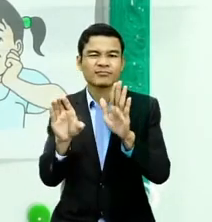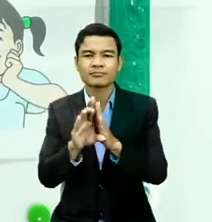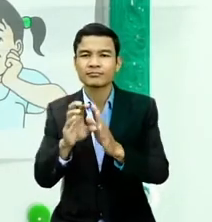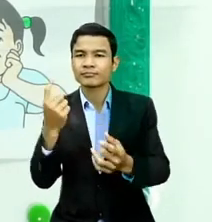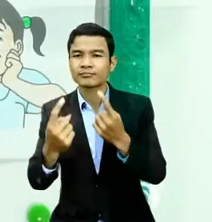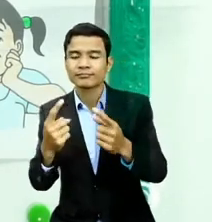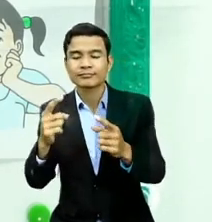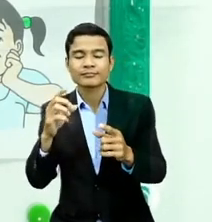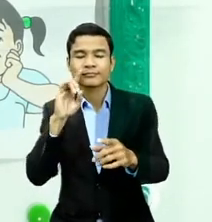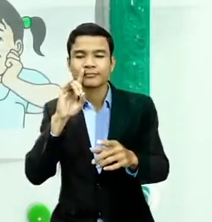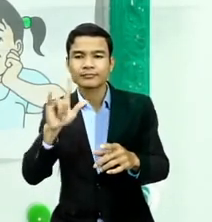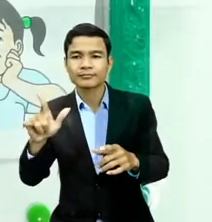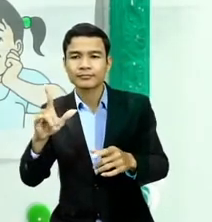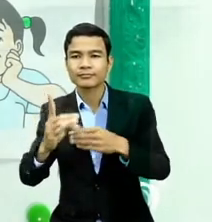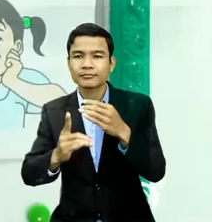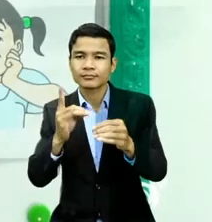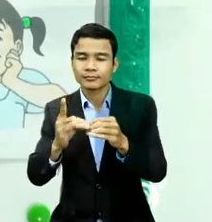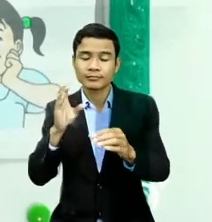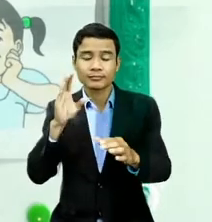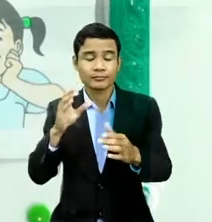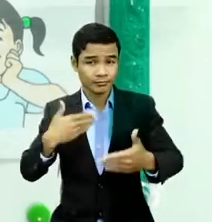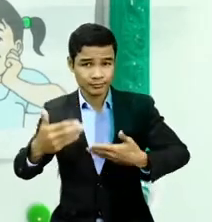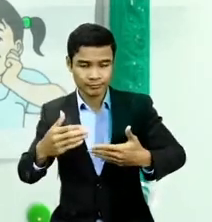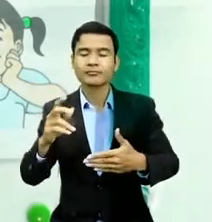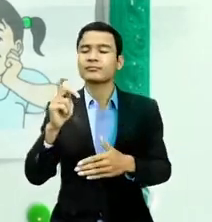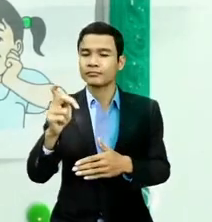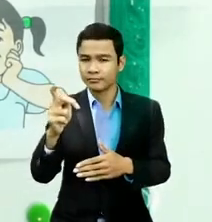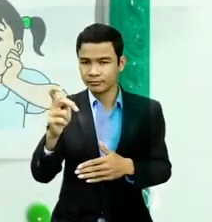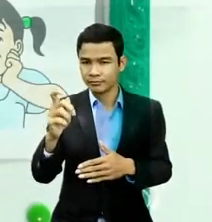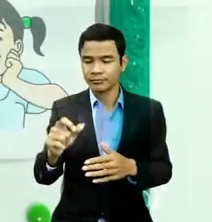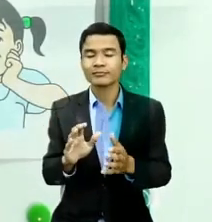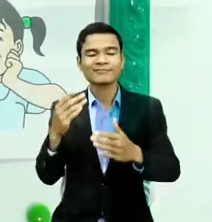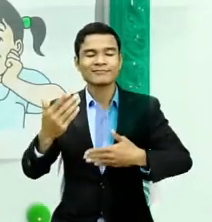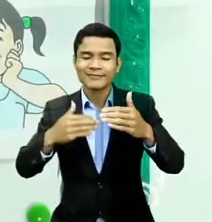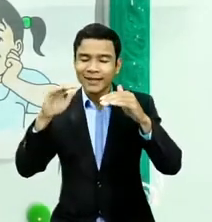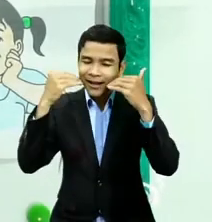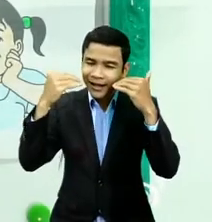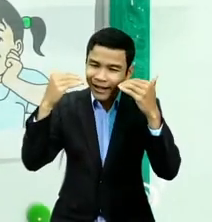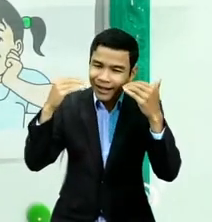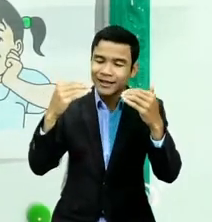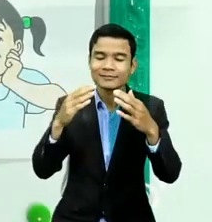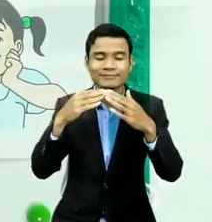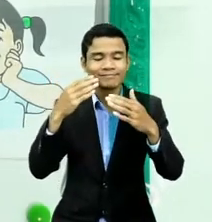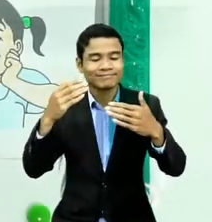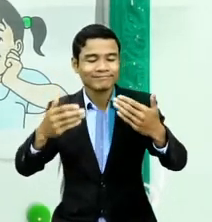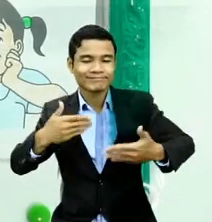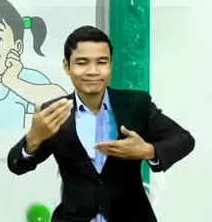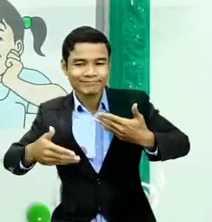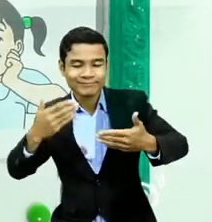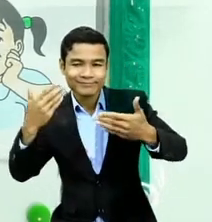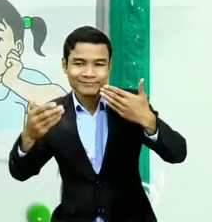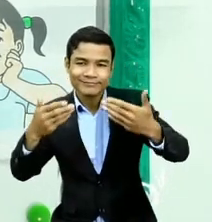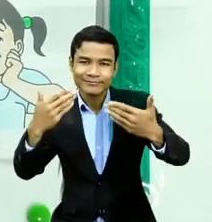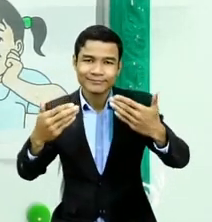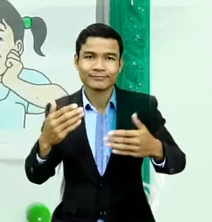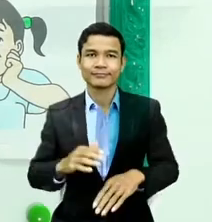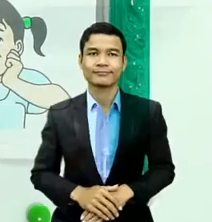ạ. Chà, là ổn là con cứ rút co, kinh quát sắp bài sao, nè con nó. Chẳng cứ rút, rút